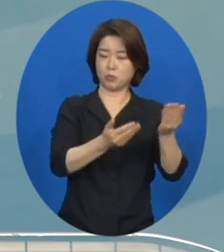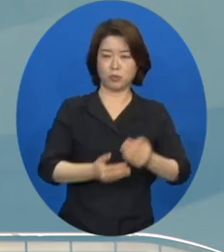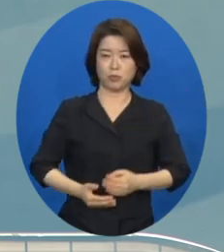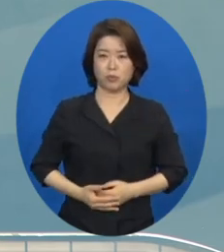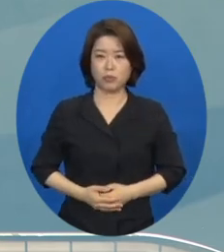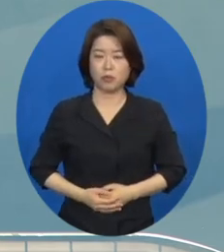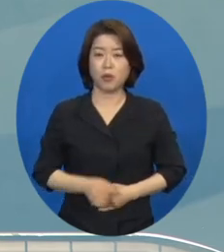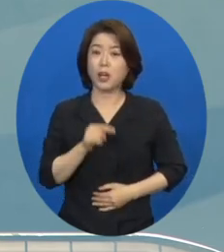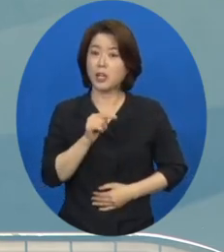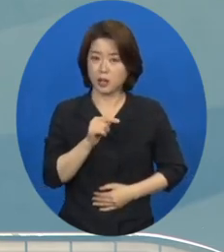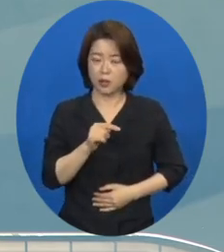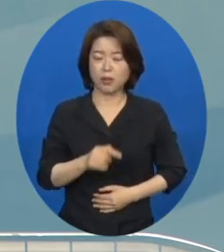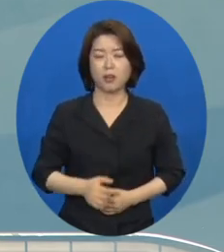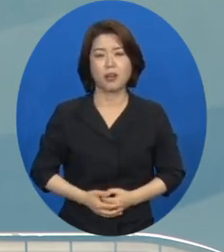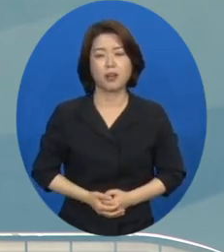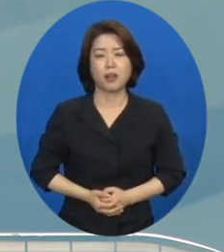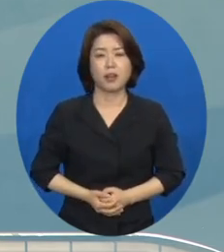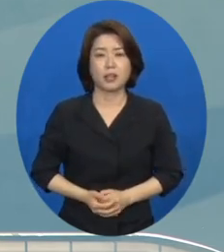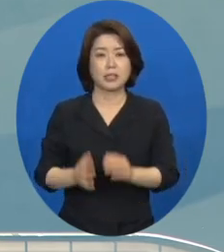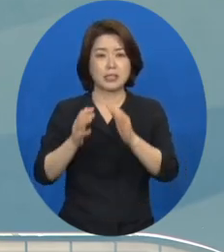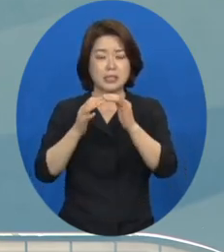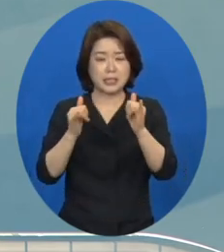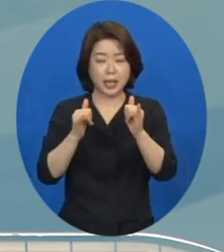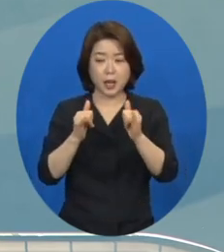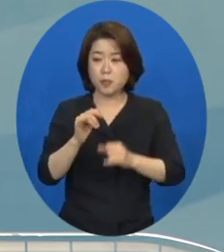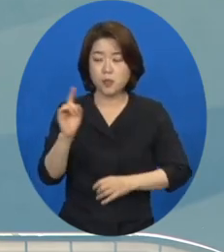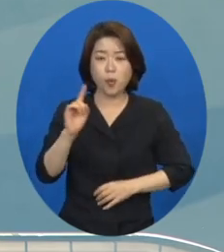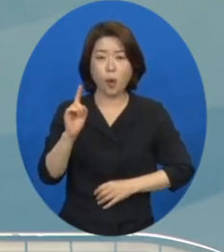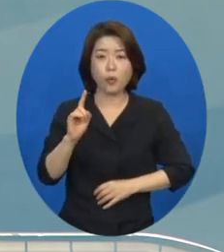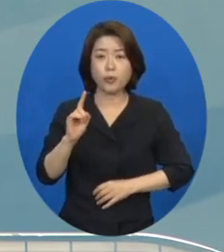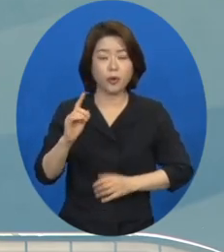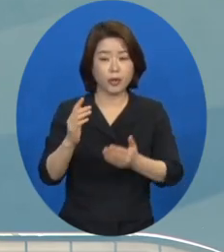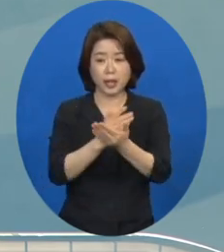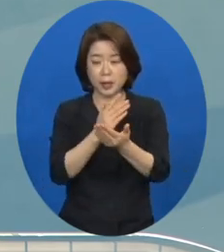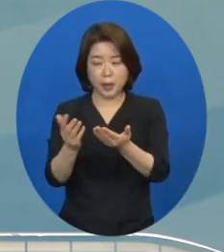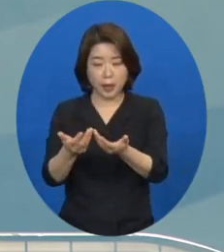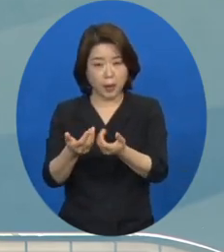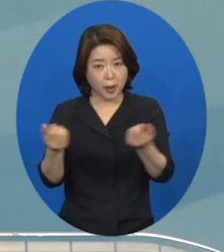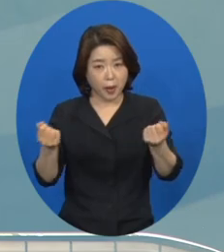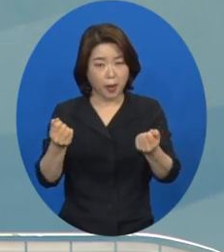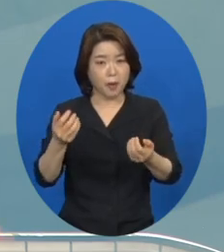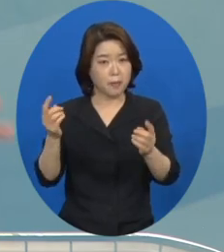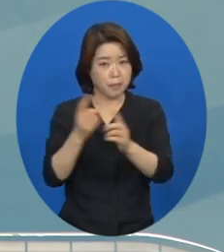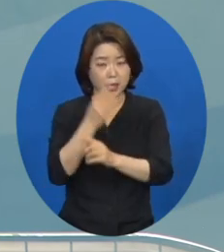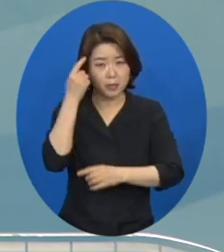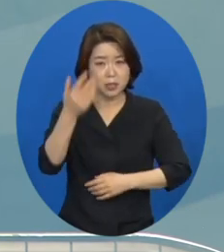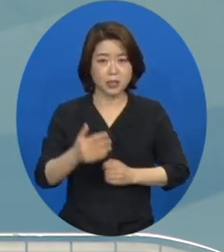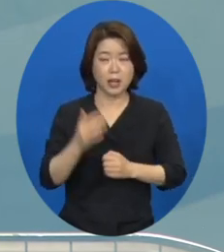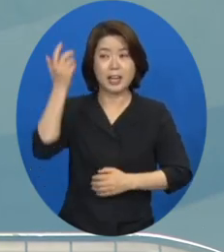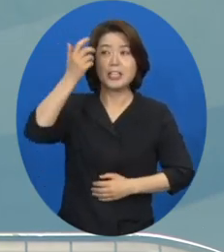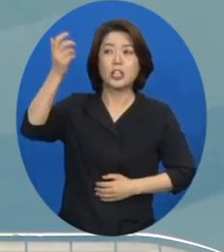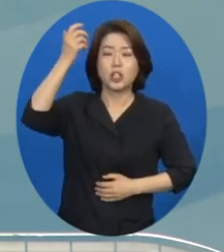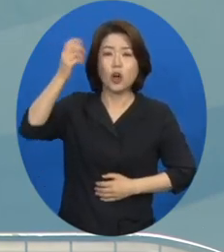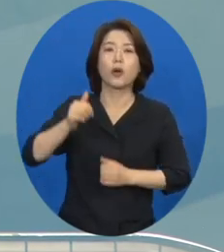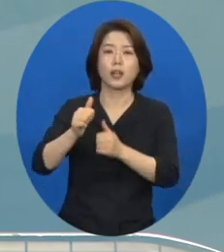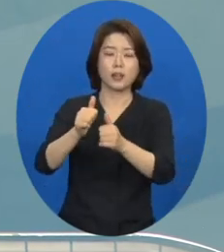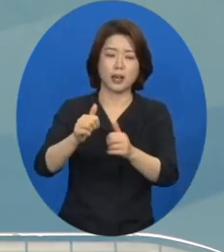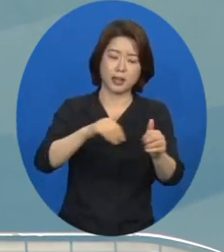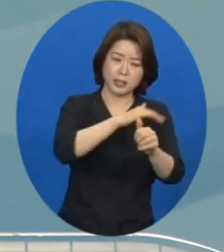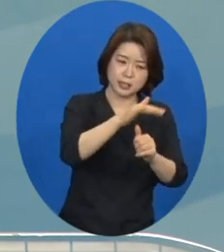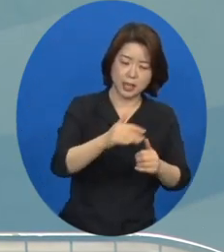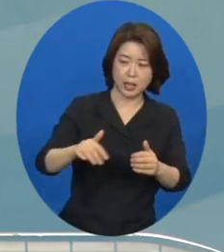여기서 사람은 어디서 달라지느냐? 영에 따라 달라지는 거예요. 상황, 여건,